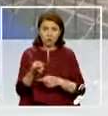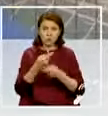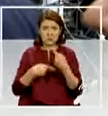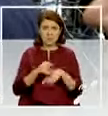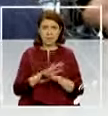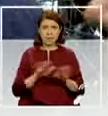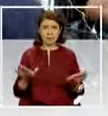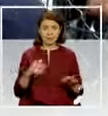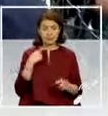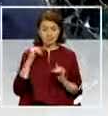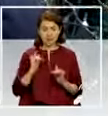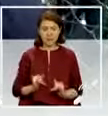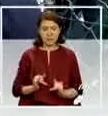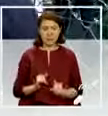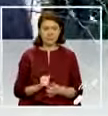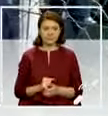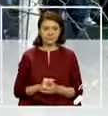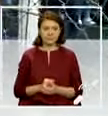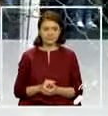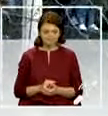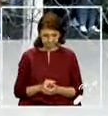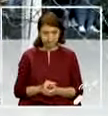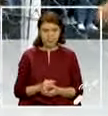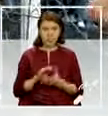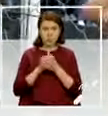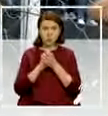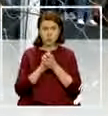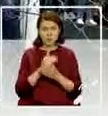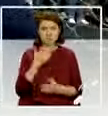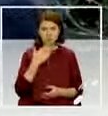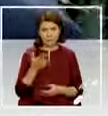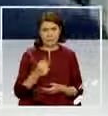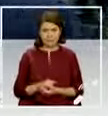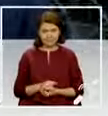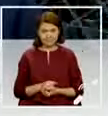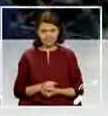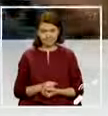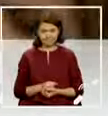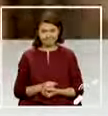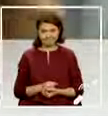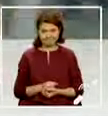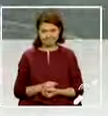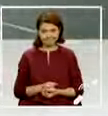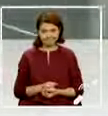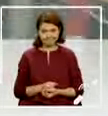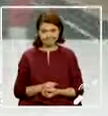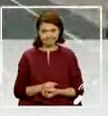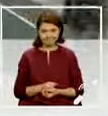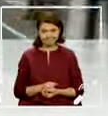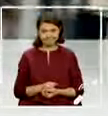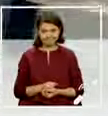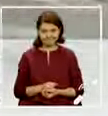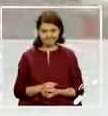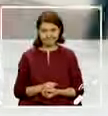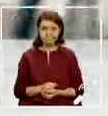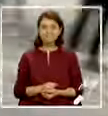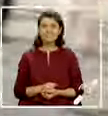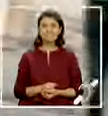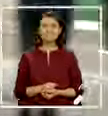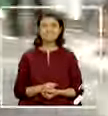Săptămâna asta. Vă mulțumesc. Succes. Mersi. La revedere.